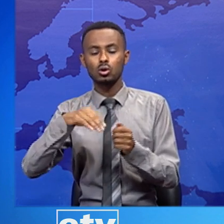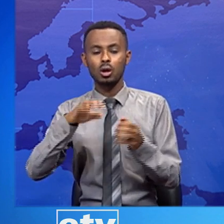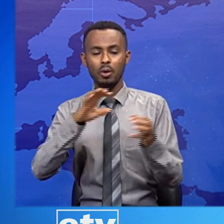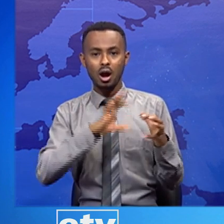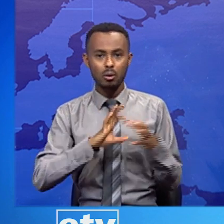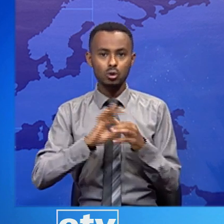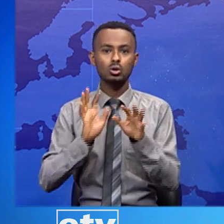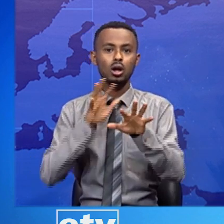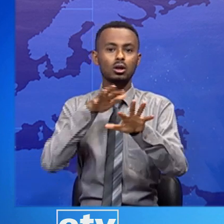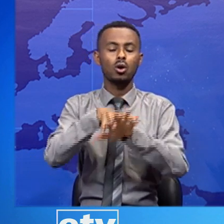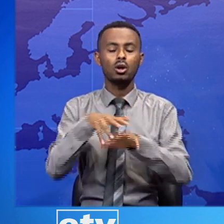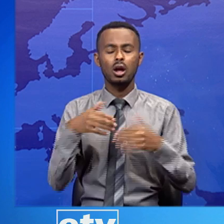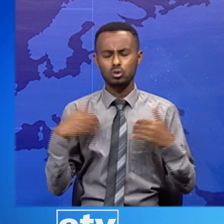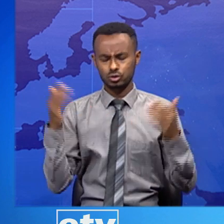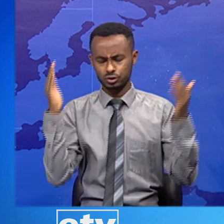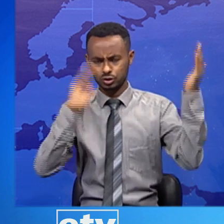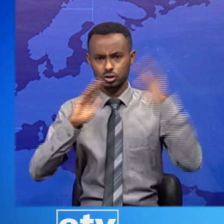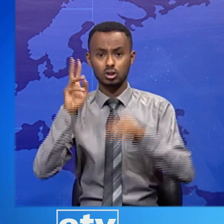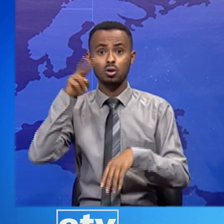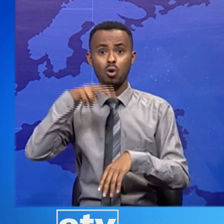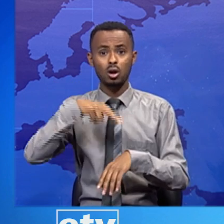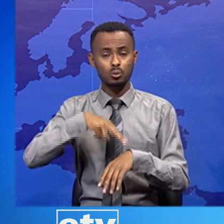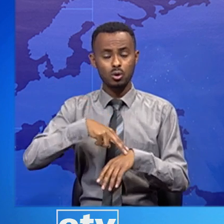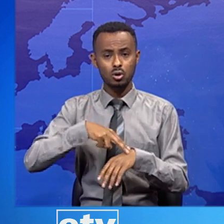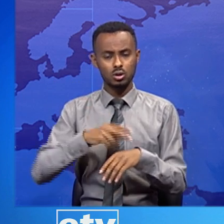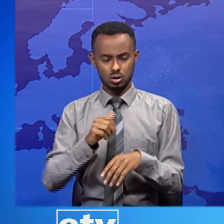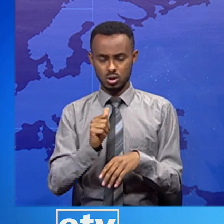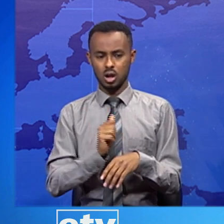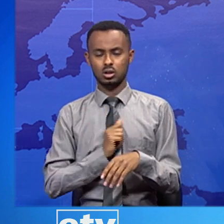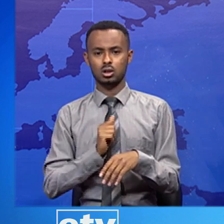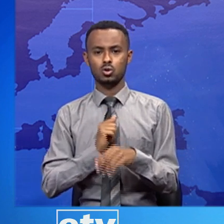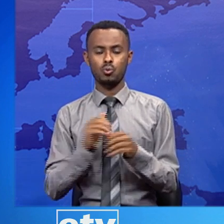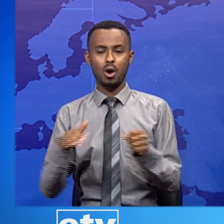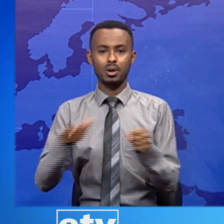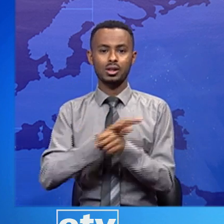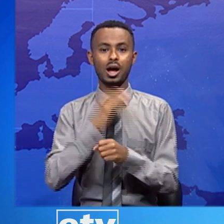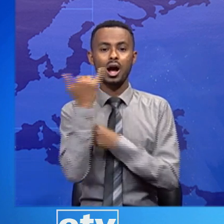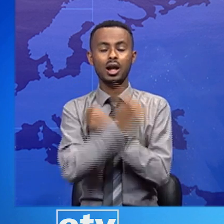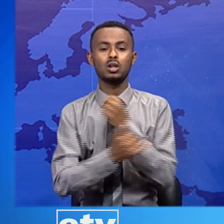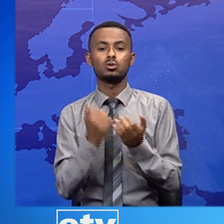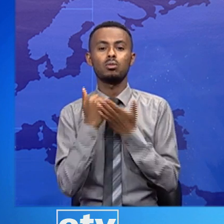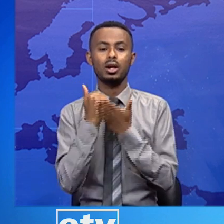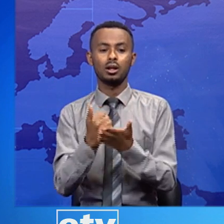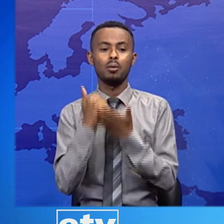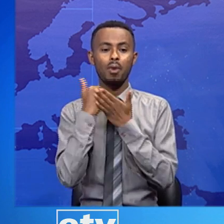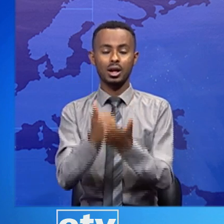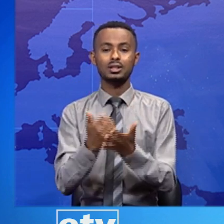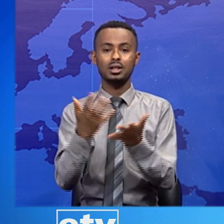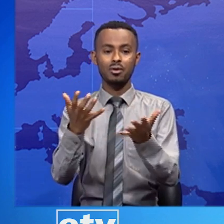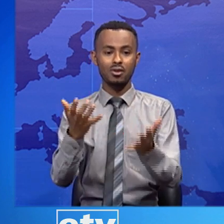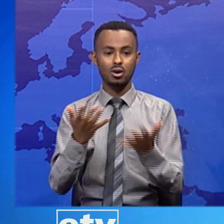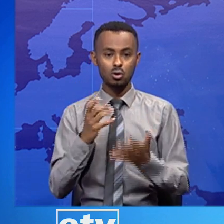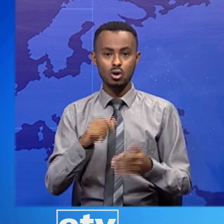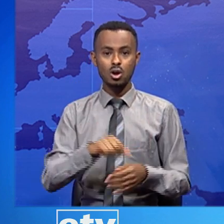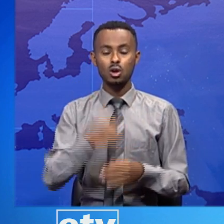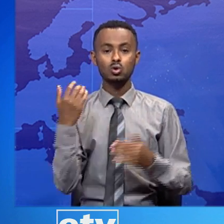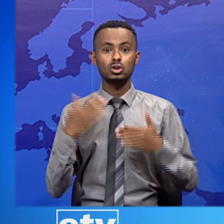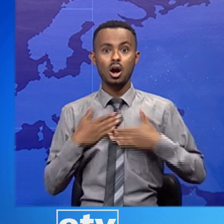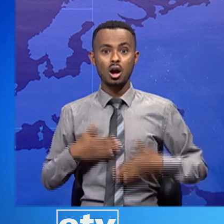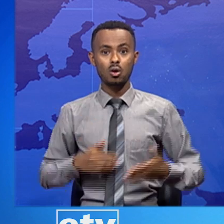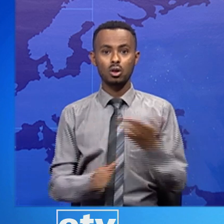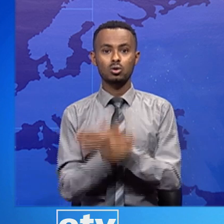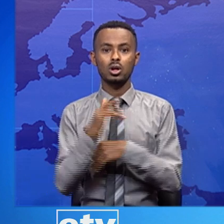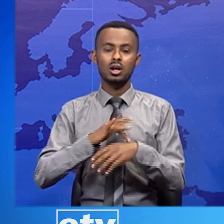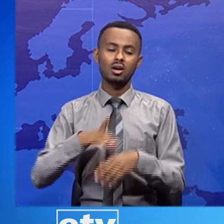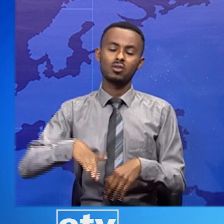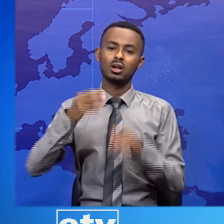ወጥተው ከማህበረሰቡ ጋር ተዋህደው ያለውን ቻሌንጅ ተቋቁመው ራሳቸውን ማብቃትና ሀገራቸውን መርዳት ማገዝ ለሚፈልጉ ሌሎች